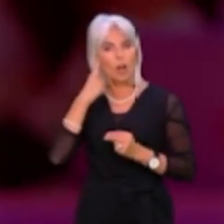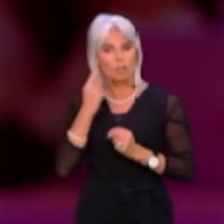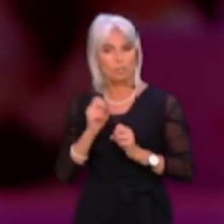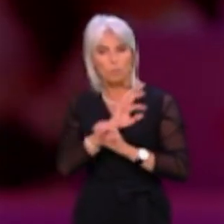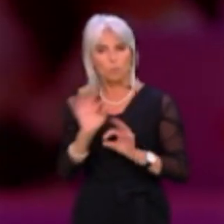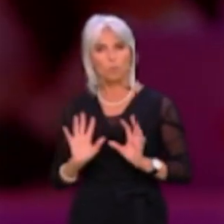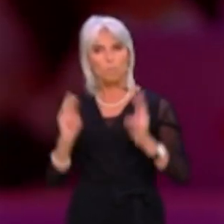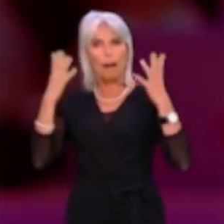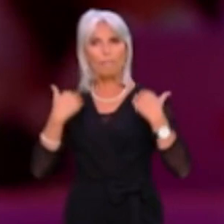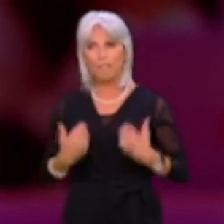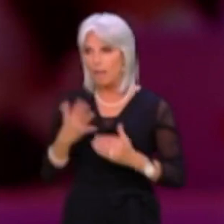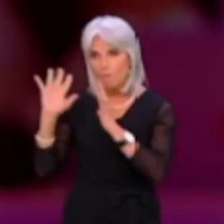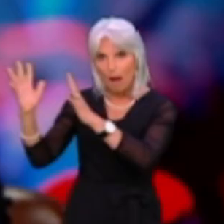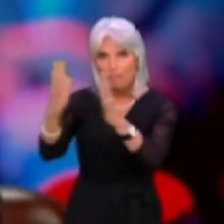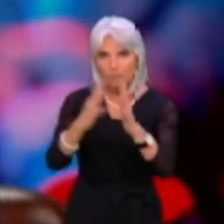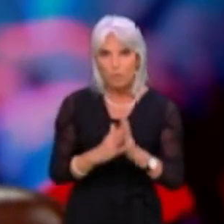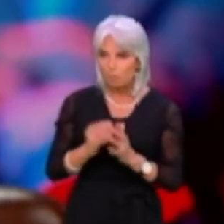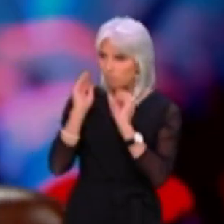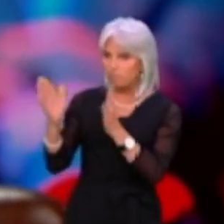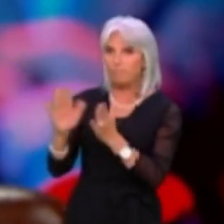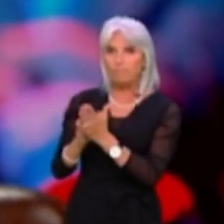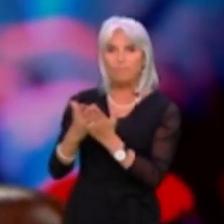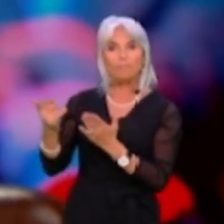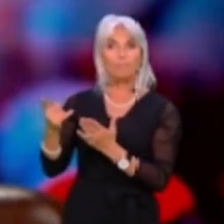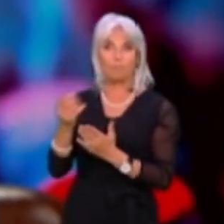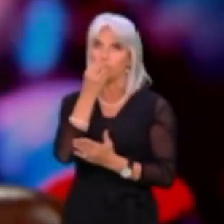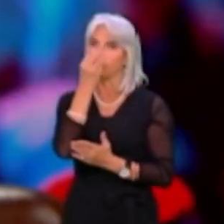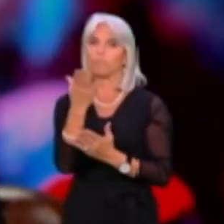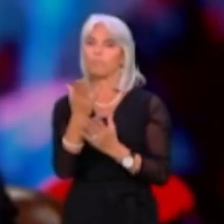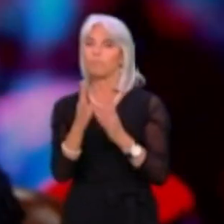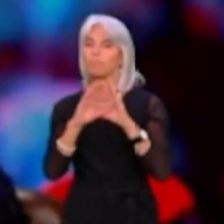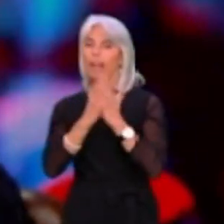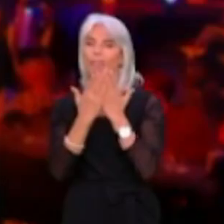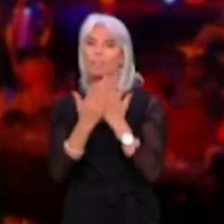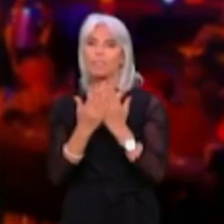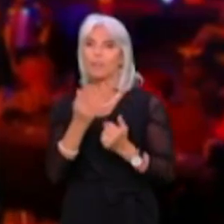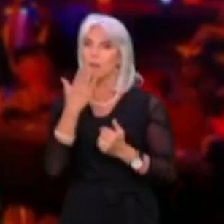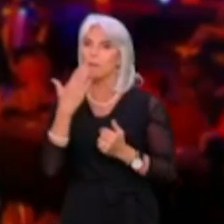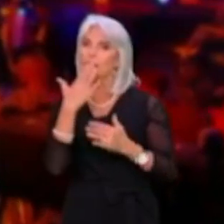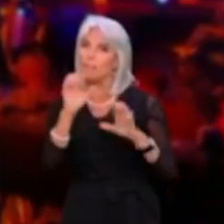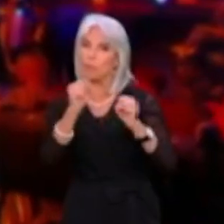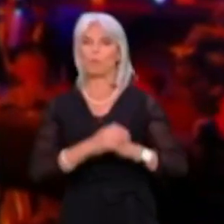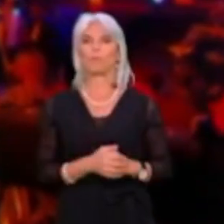maman. Oui. Bravo pour ce livre. Merci. Delphine, parce qu'il est extrêmement touchant. Merci beaucoup.